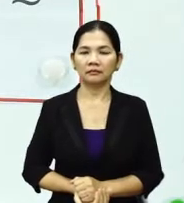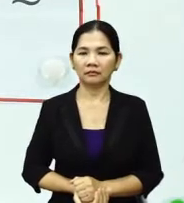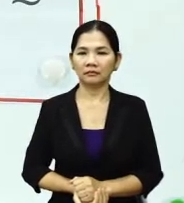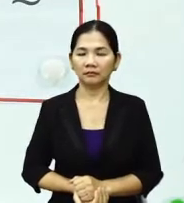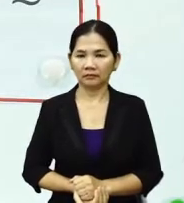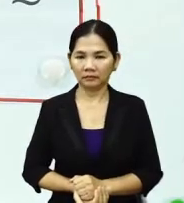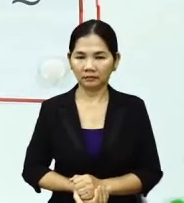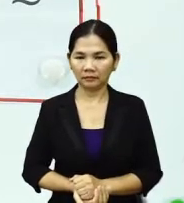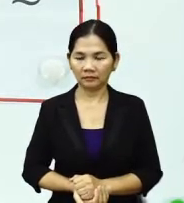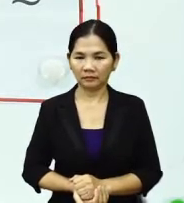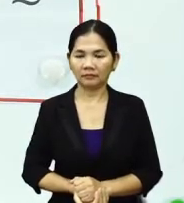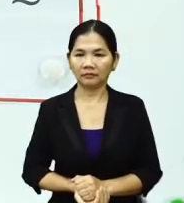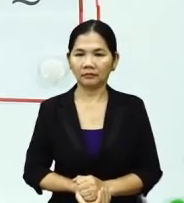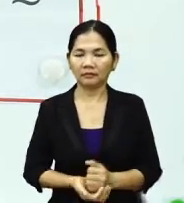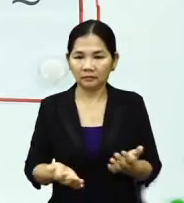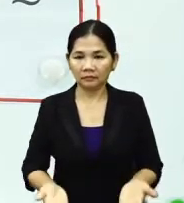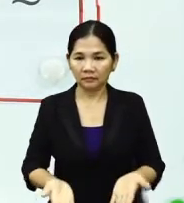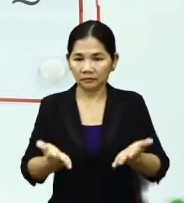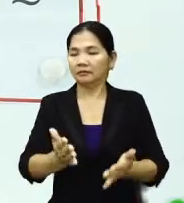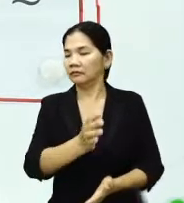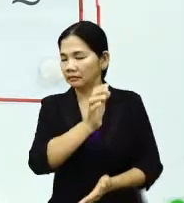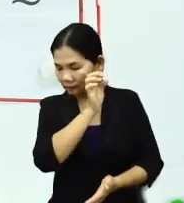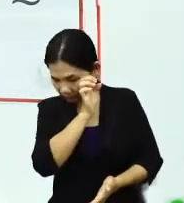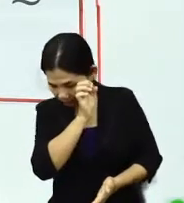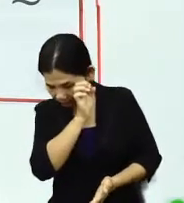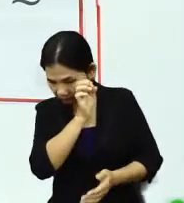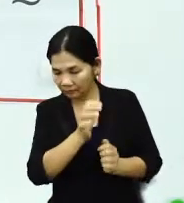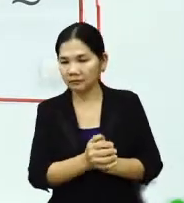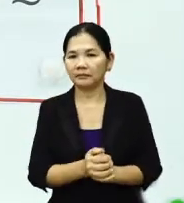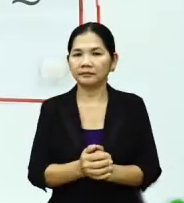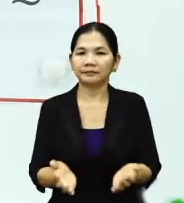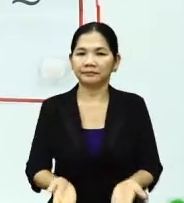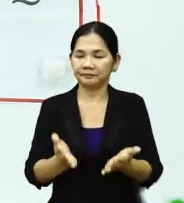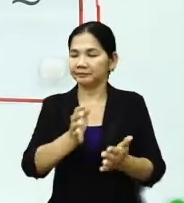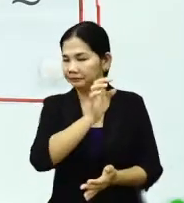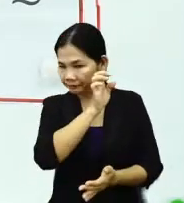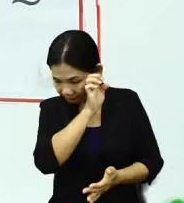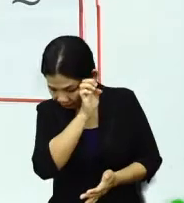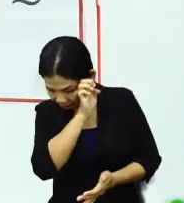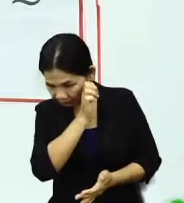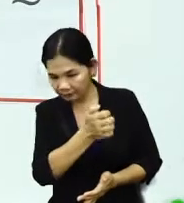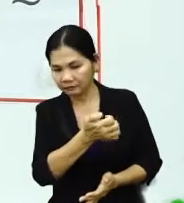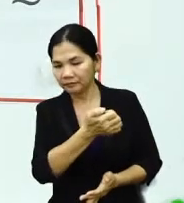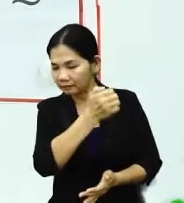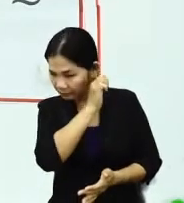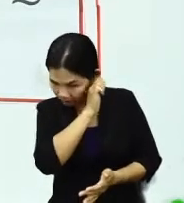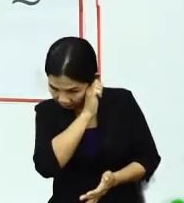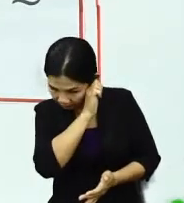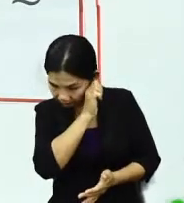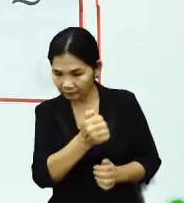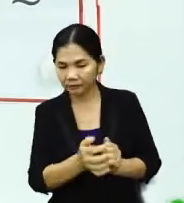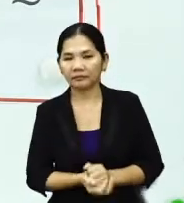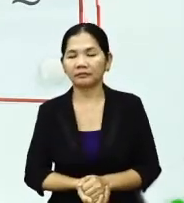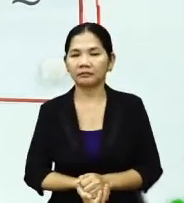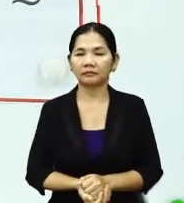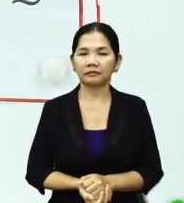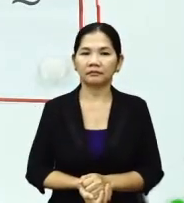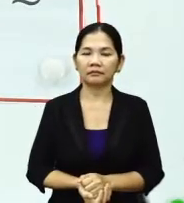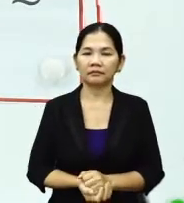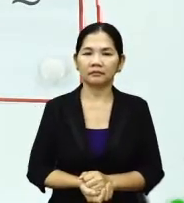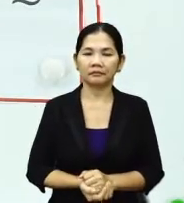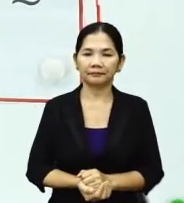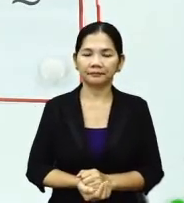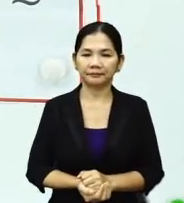cào phí nịt trìa chà con mừng nế cào phí nịt trìa chà phí là bao nhiêu có miền rồi tên à